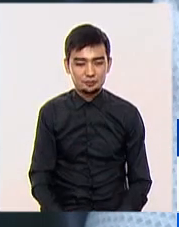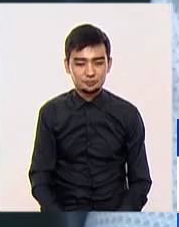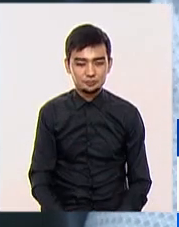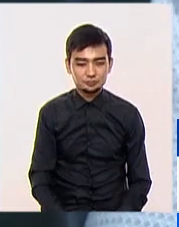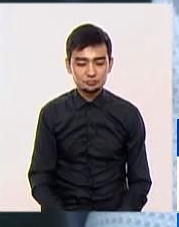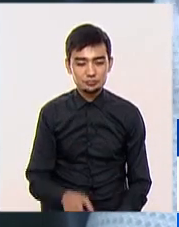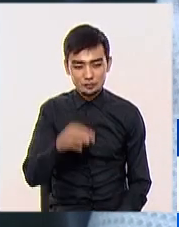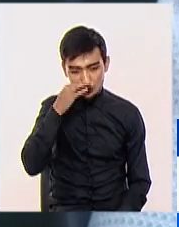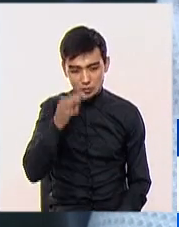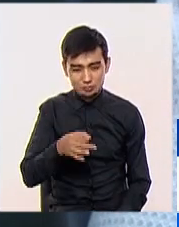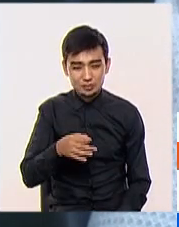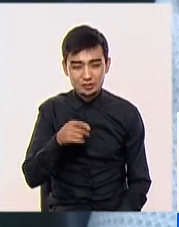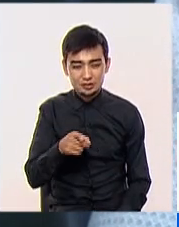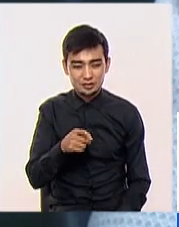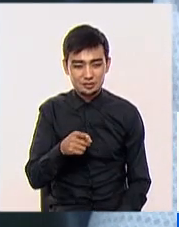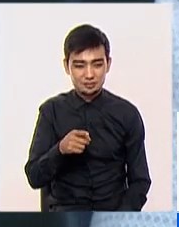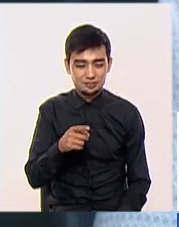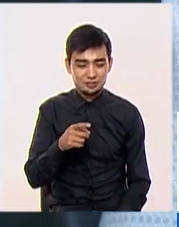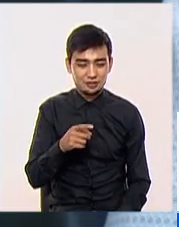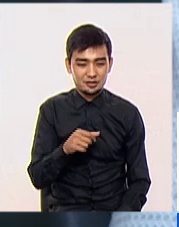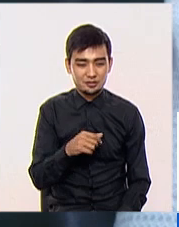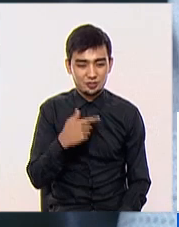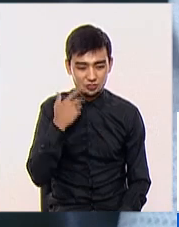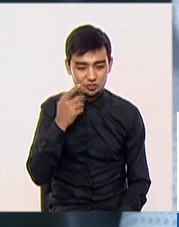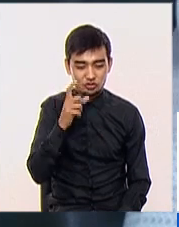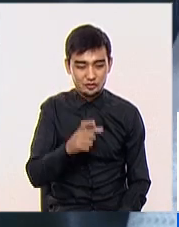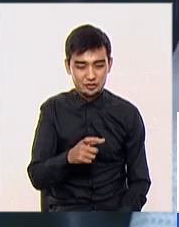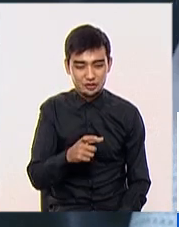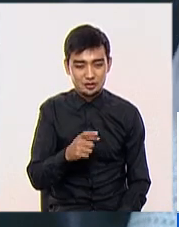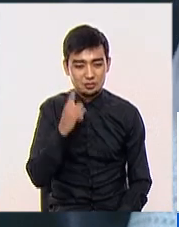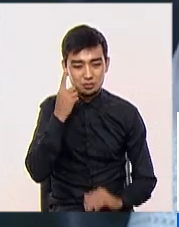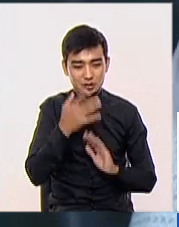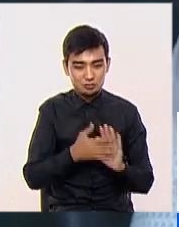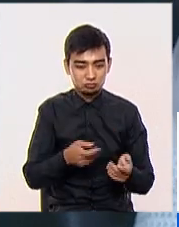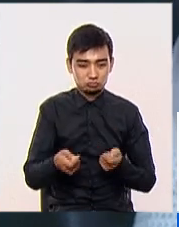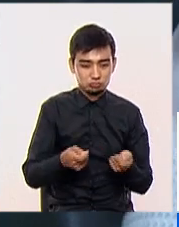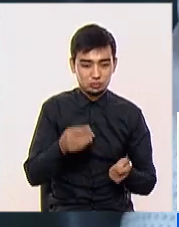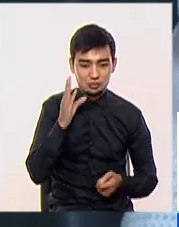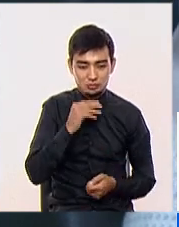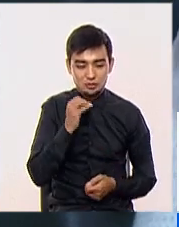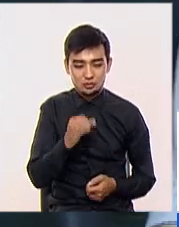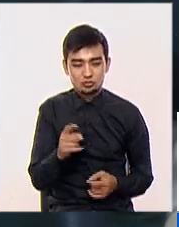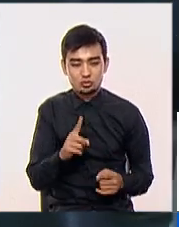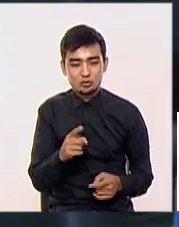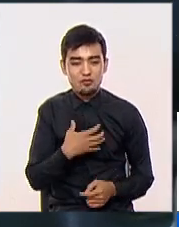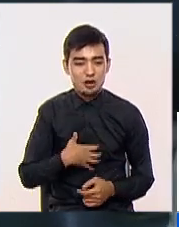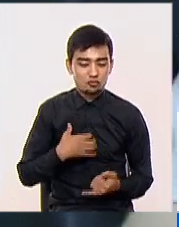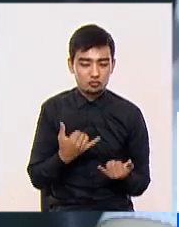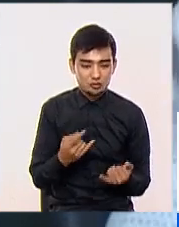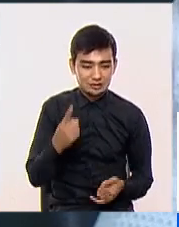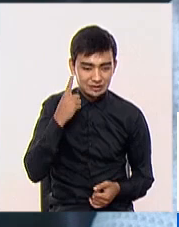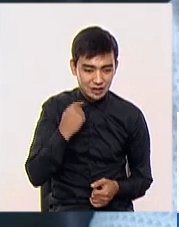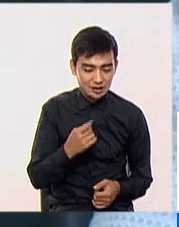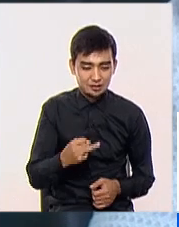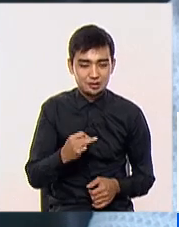Опыт – это громаднейшее значение имеет. Когда человек понимает, руководитель, что сегодня важно, он может